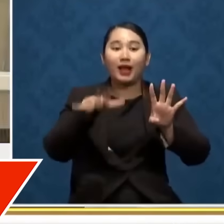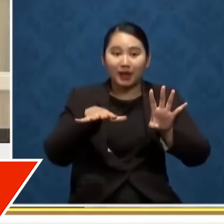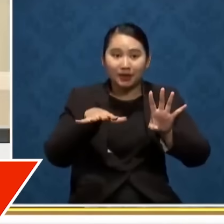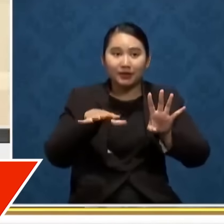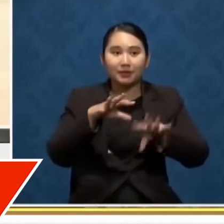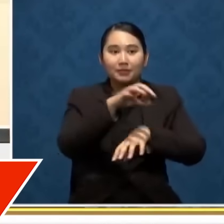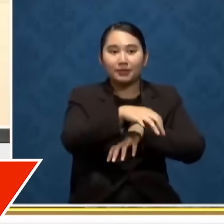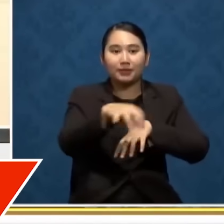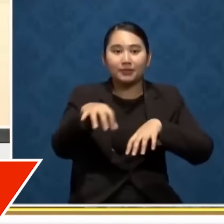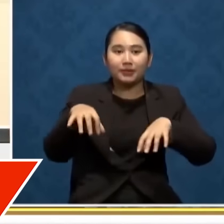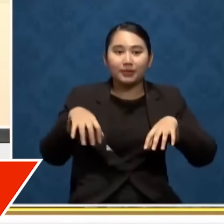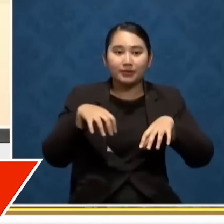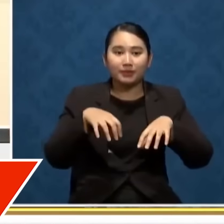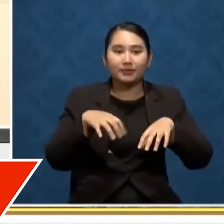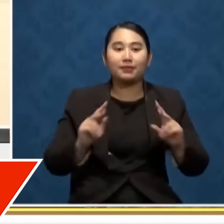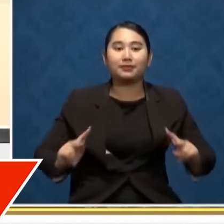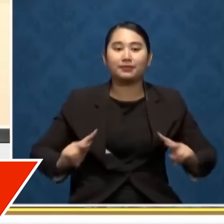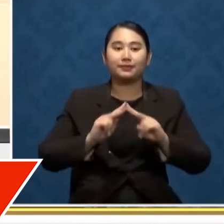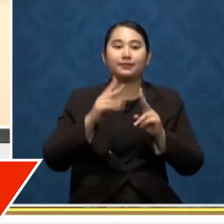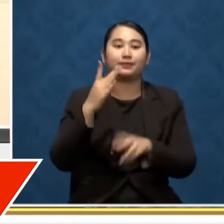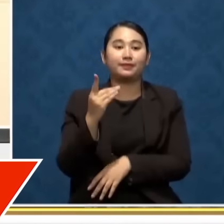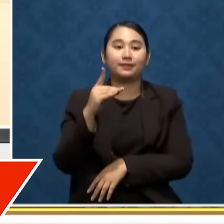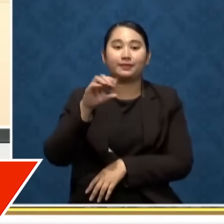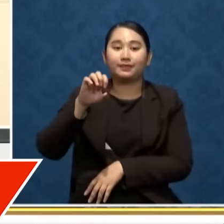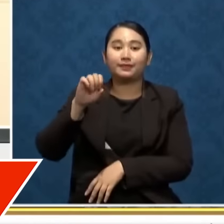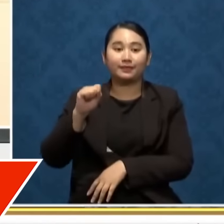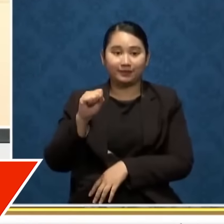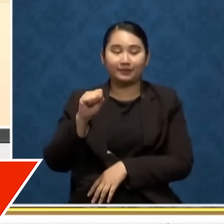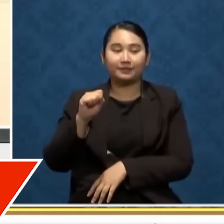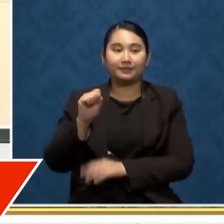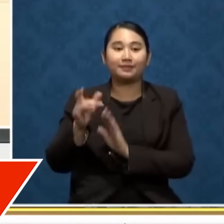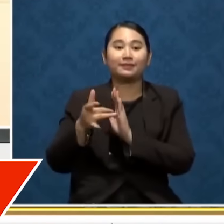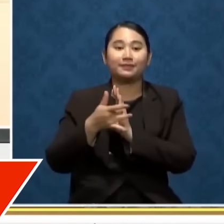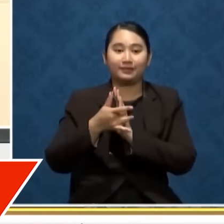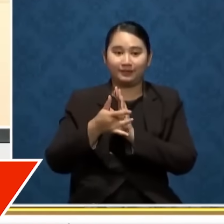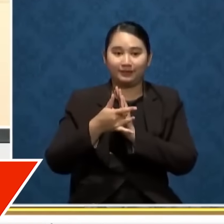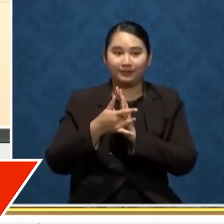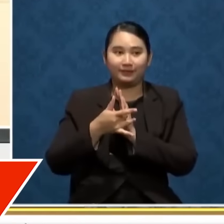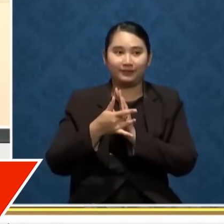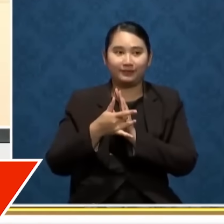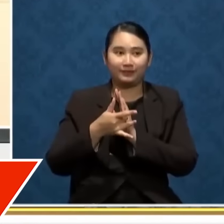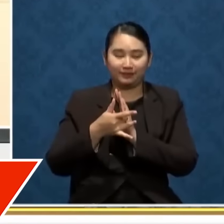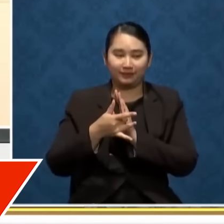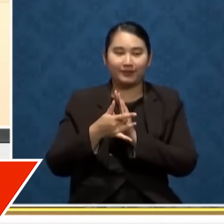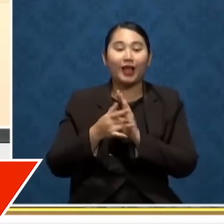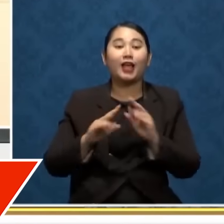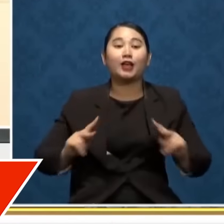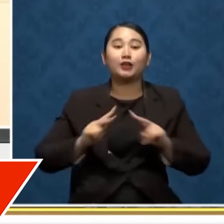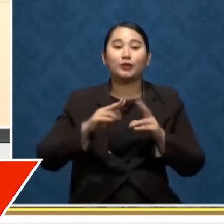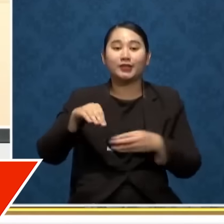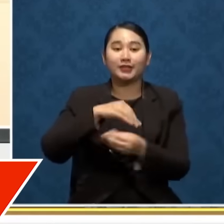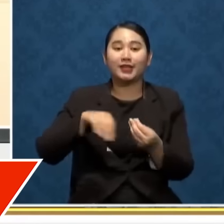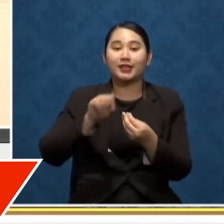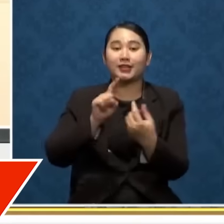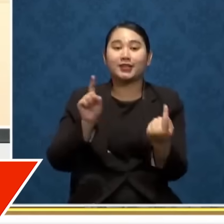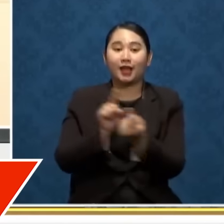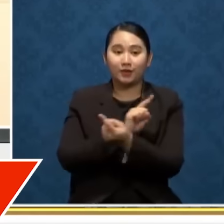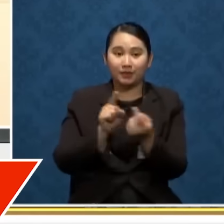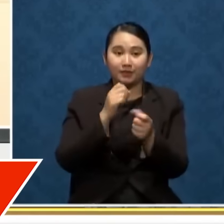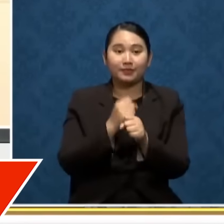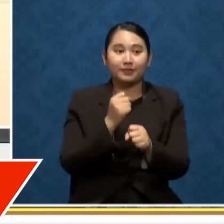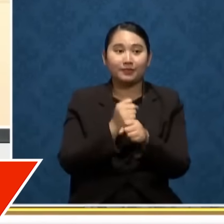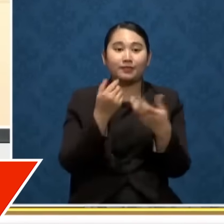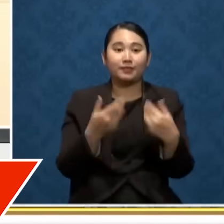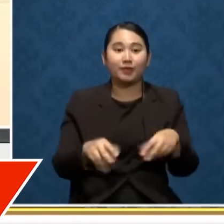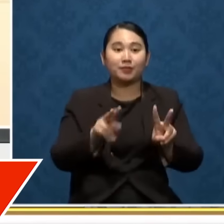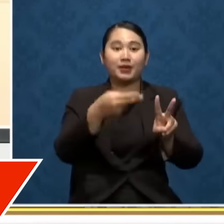หมู่บ้านโดยให้กระทรวง DES นะครับก็คือดิจิทัลนะครับเศรษฐกิจและสังคมนะครับทำไปประมาณ 25,000 แล้วท่